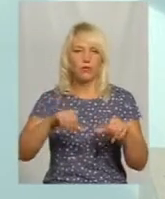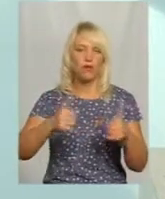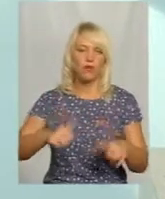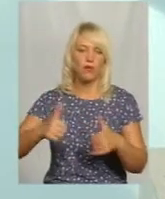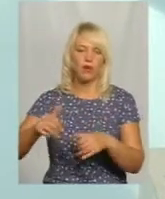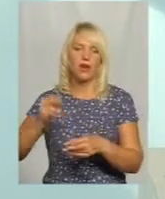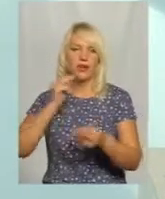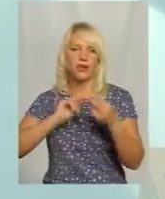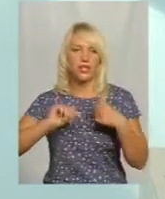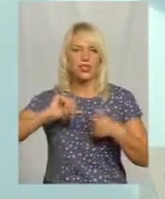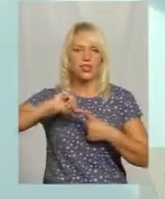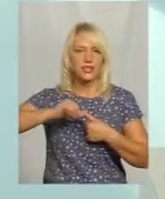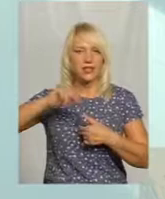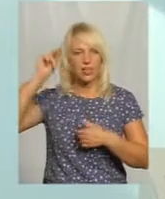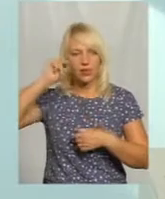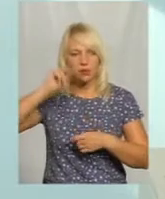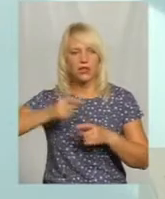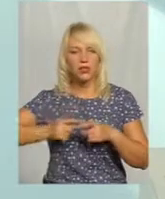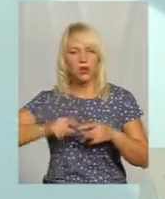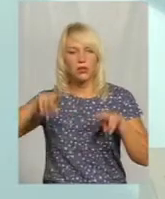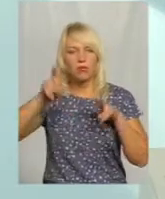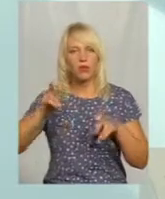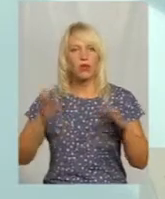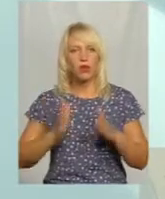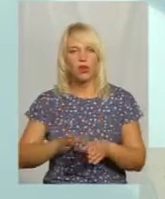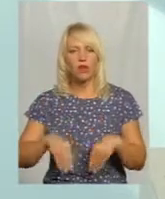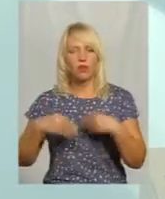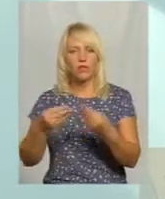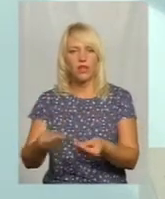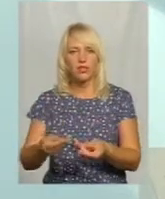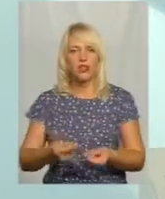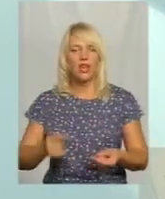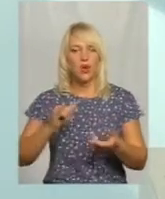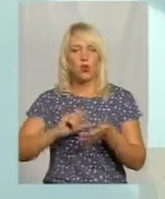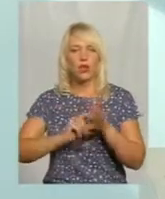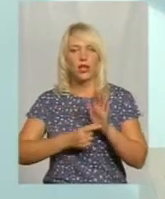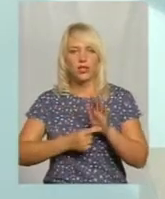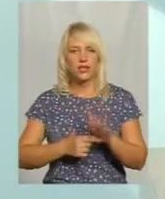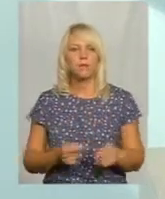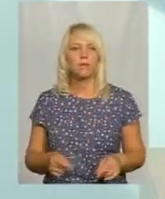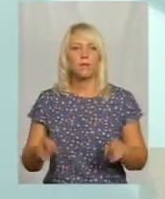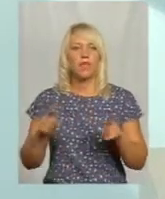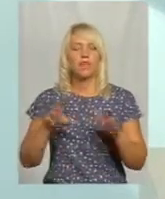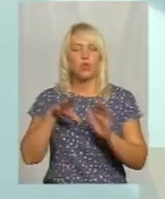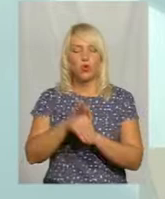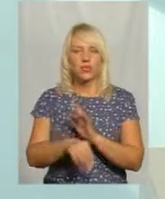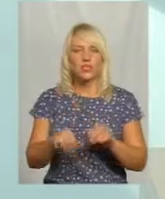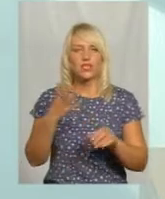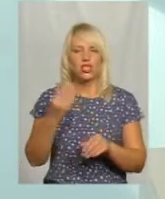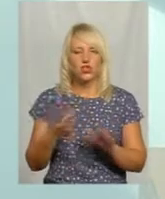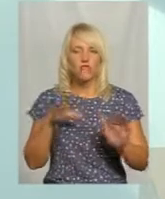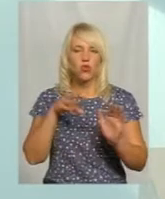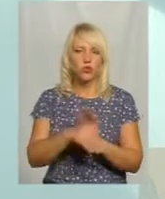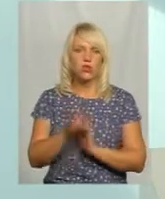закріпити ту тематику, яка буде винесена в певному класі. вносилися і ще вносяться, і